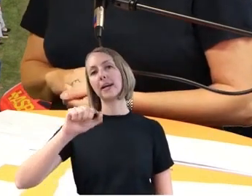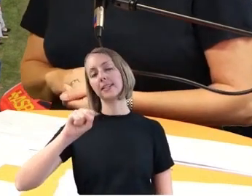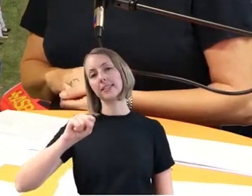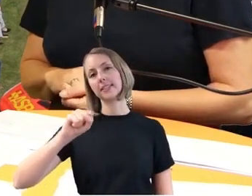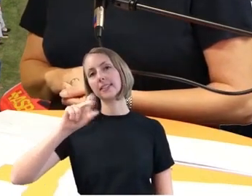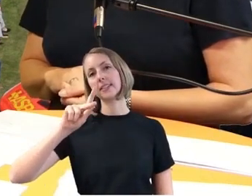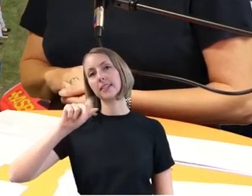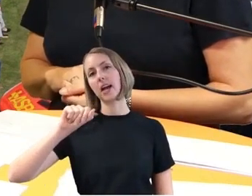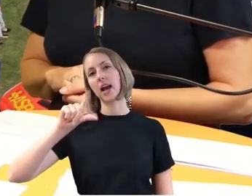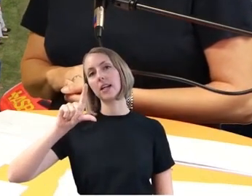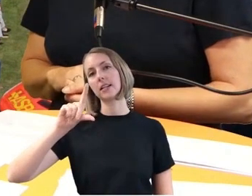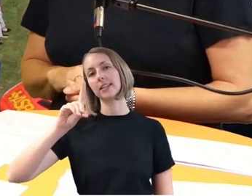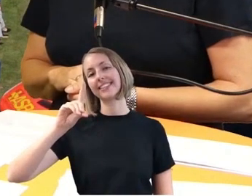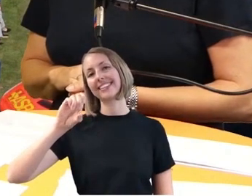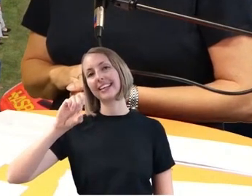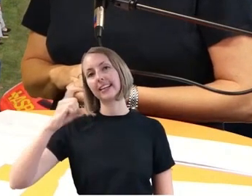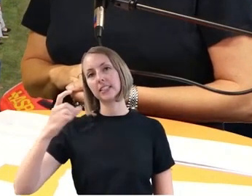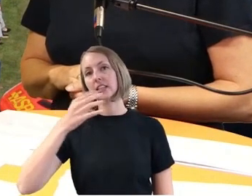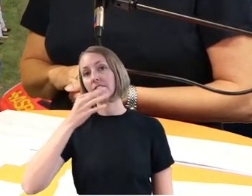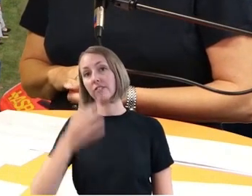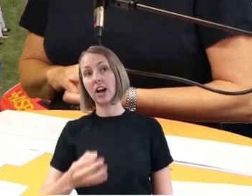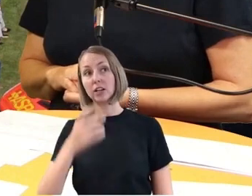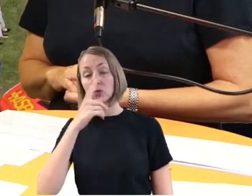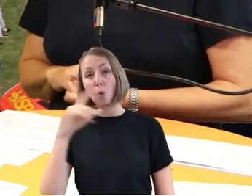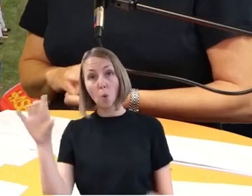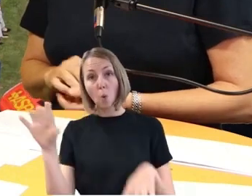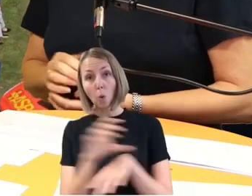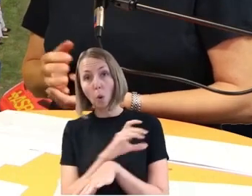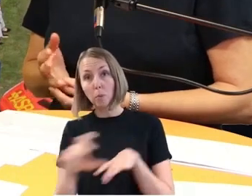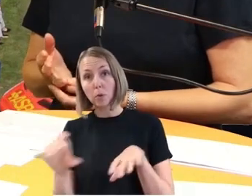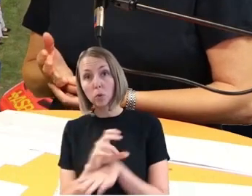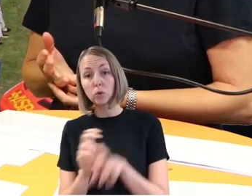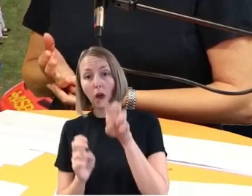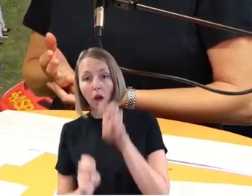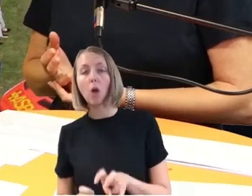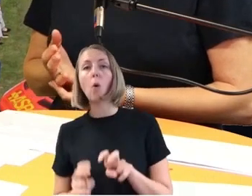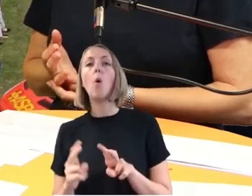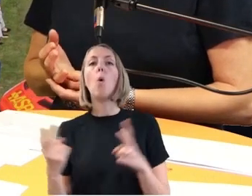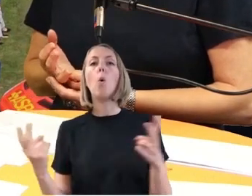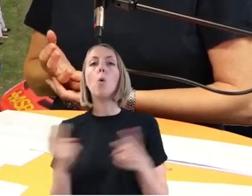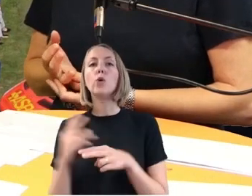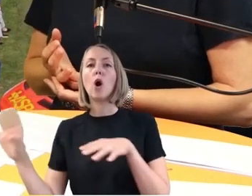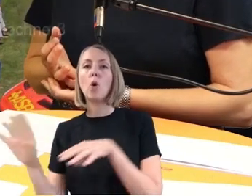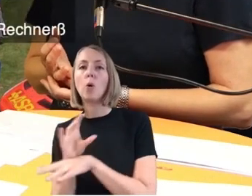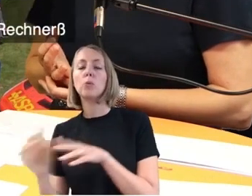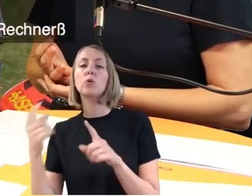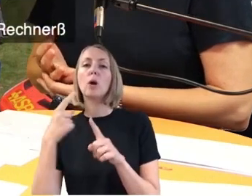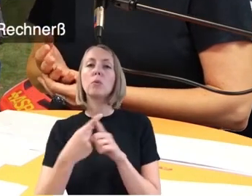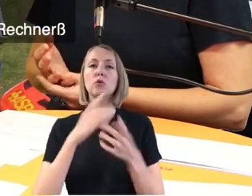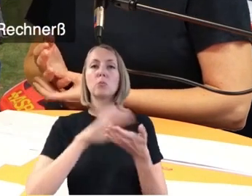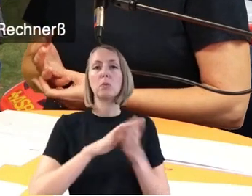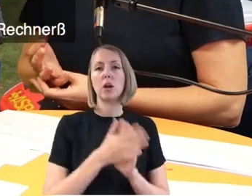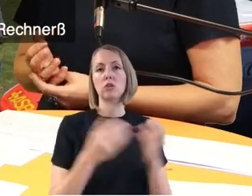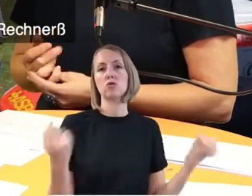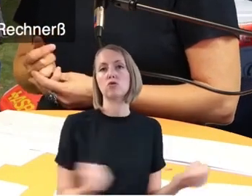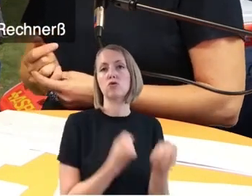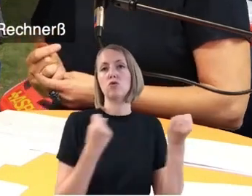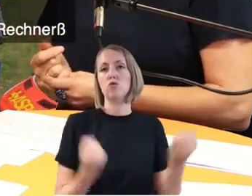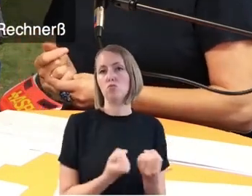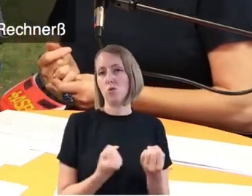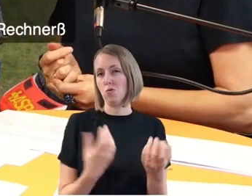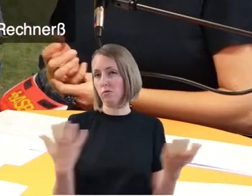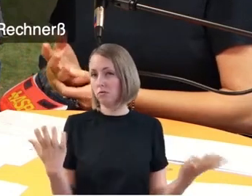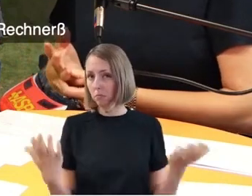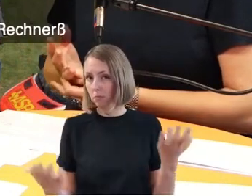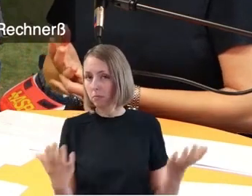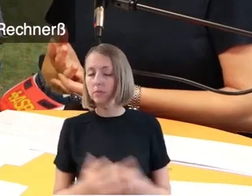geschichten wirklich nur am rechner stattfinden oder ob es mal auch eine kopplung mit praktischen übungen gibt nein also in der lükex